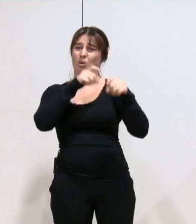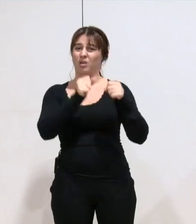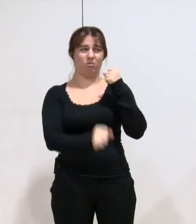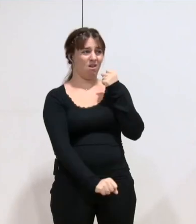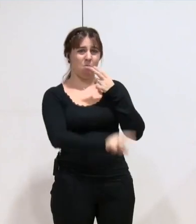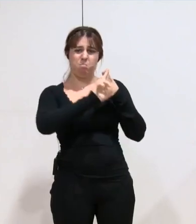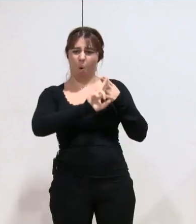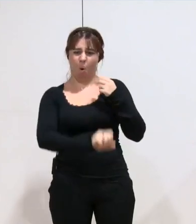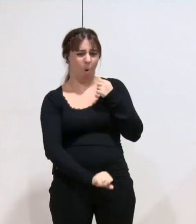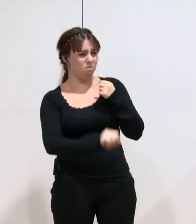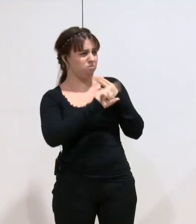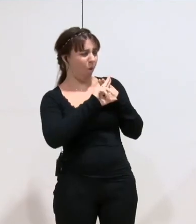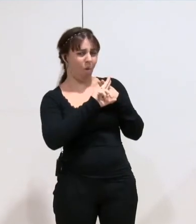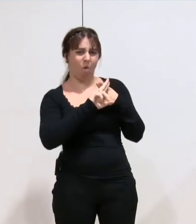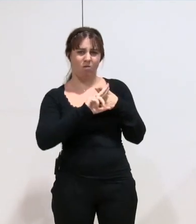des